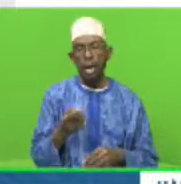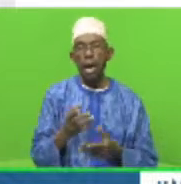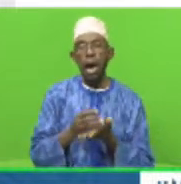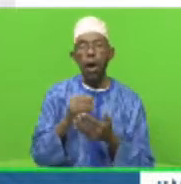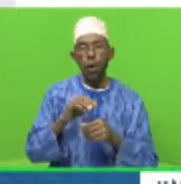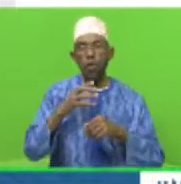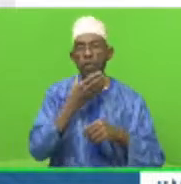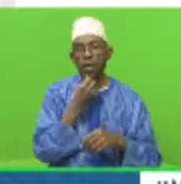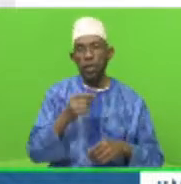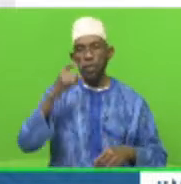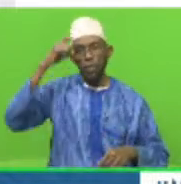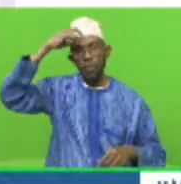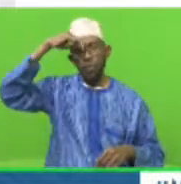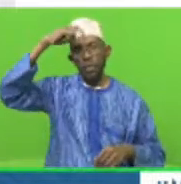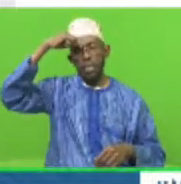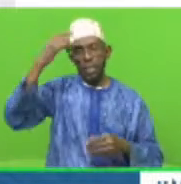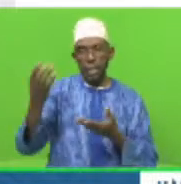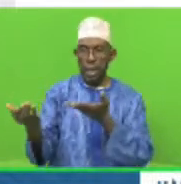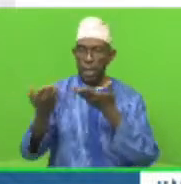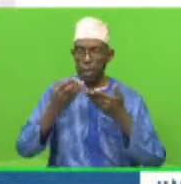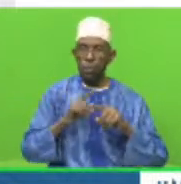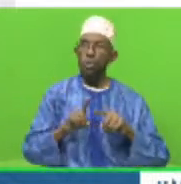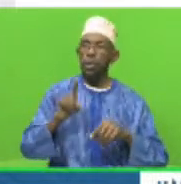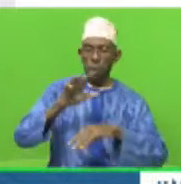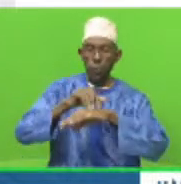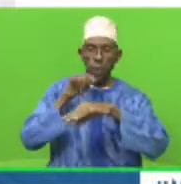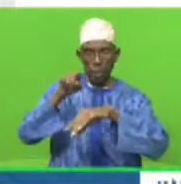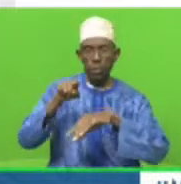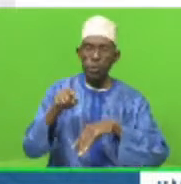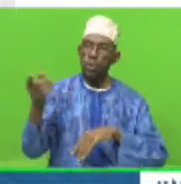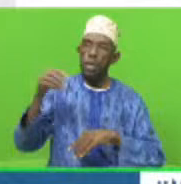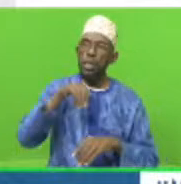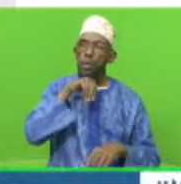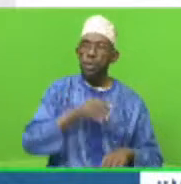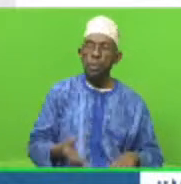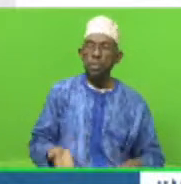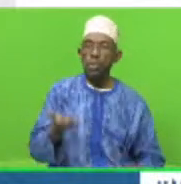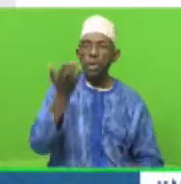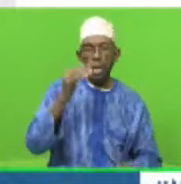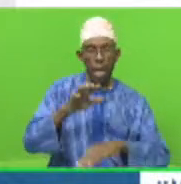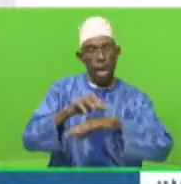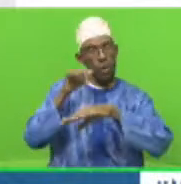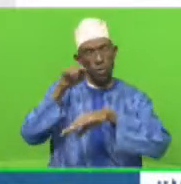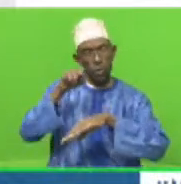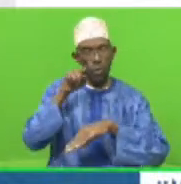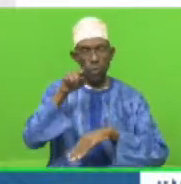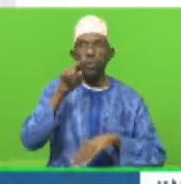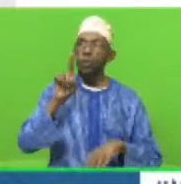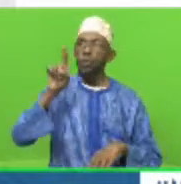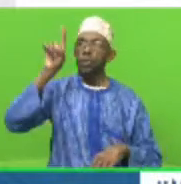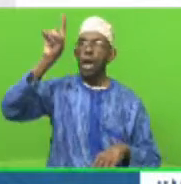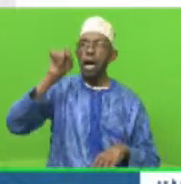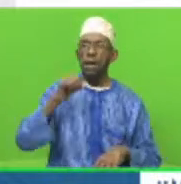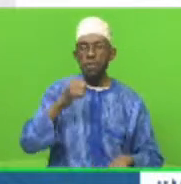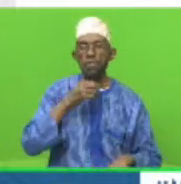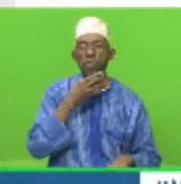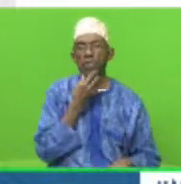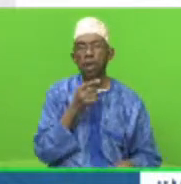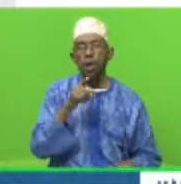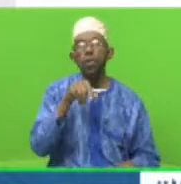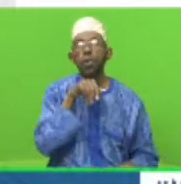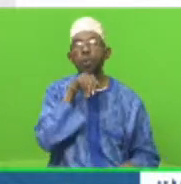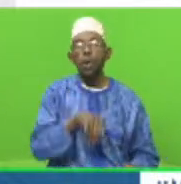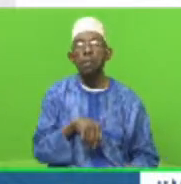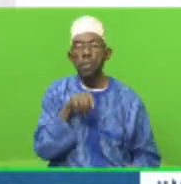أبا الحكم، هلم إلى الله عز وجل وإلى رسوله، أدعوك إلى الله. قال أبو جهل: يا